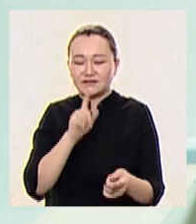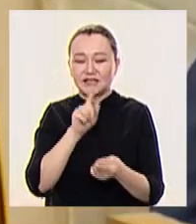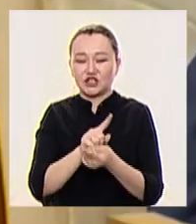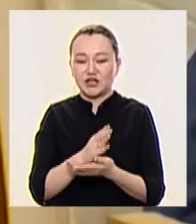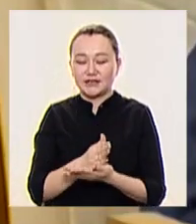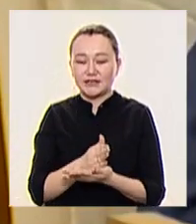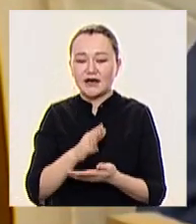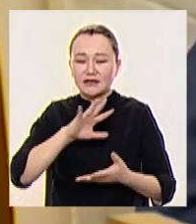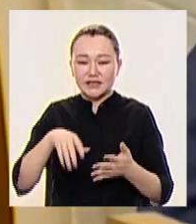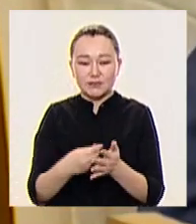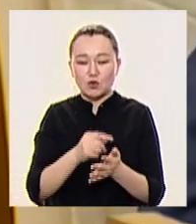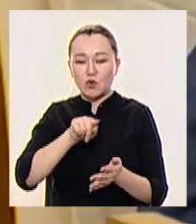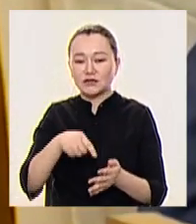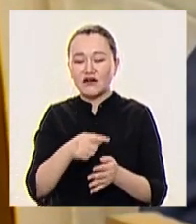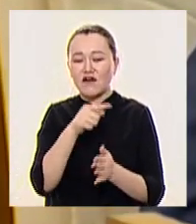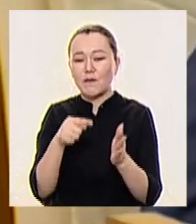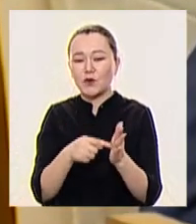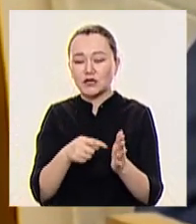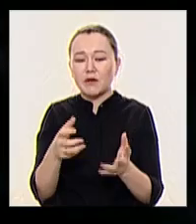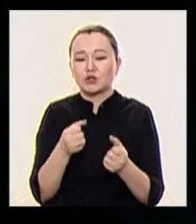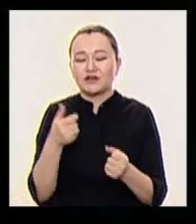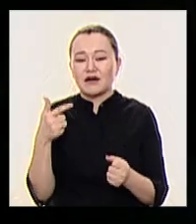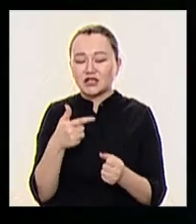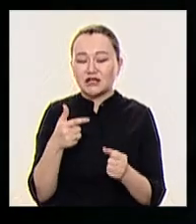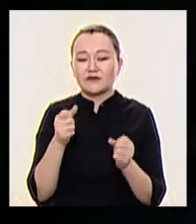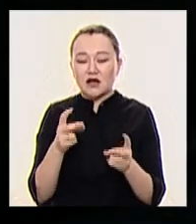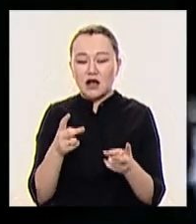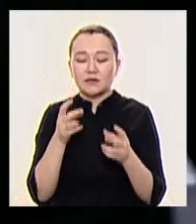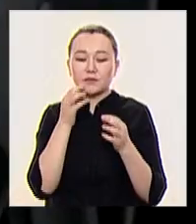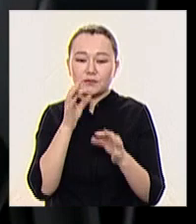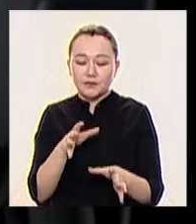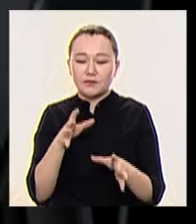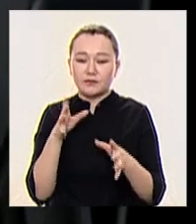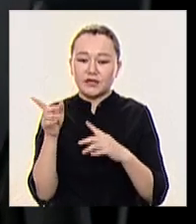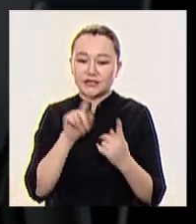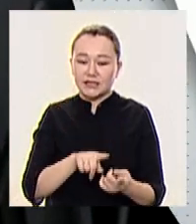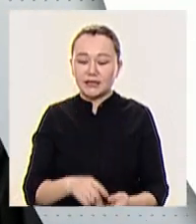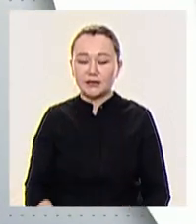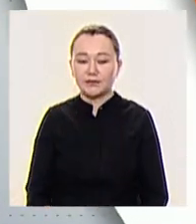сталкиваются? До сих пор остро стоит вопрос получения гражданства. Как упростить процесс переселения?